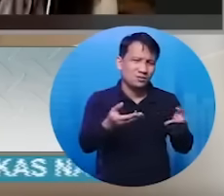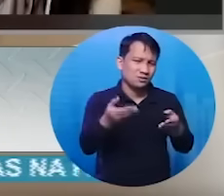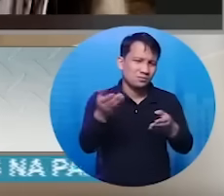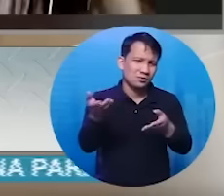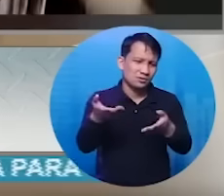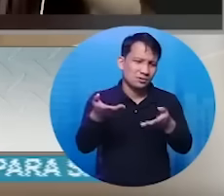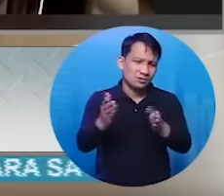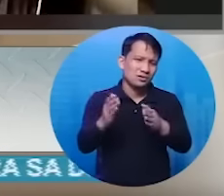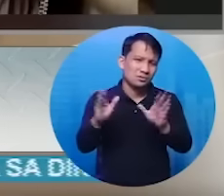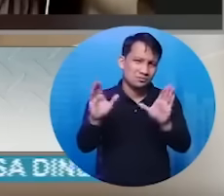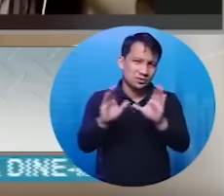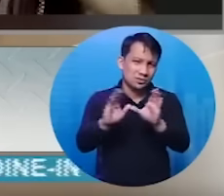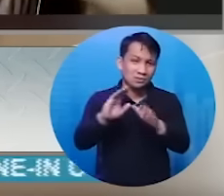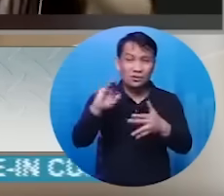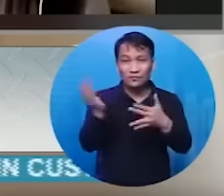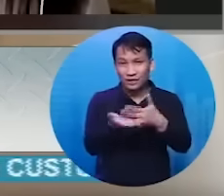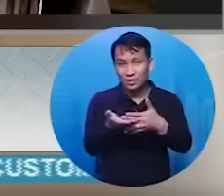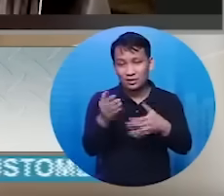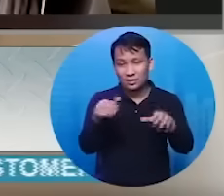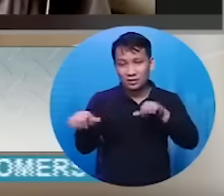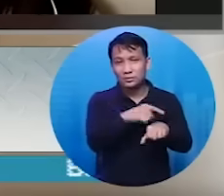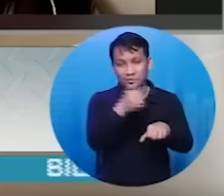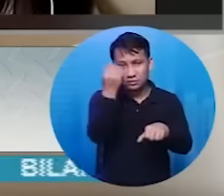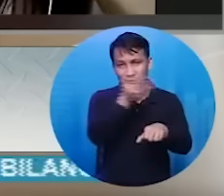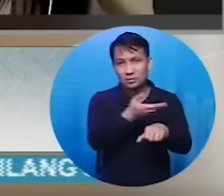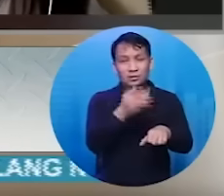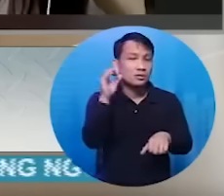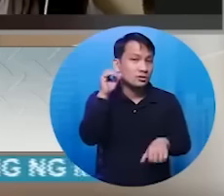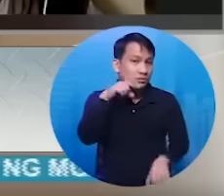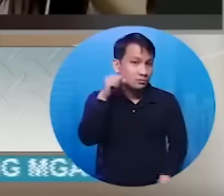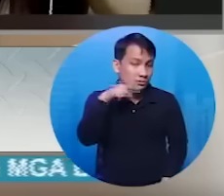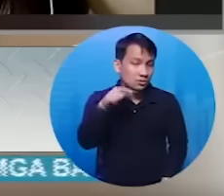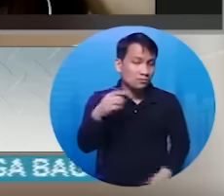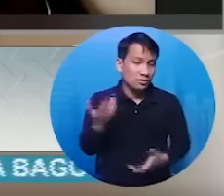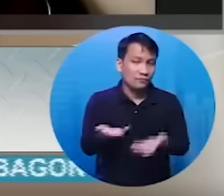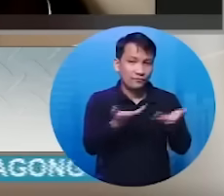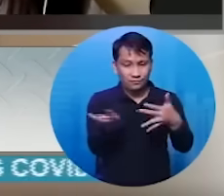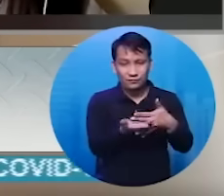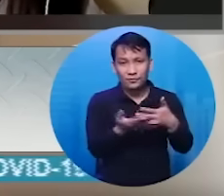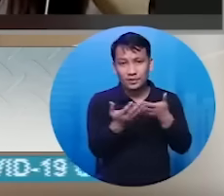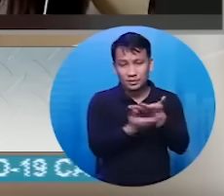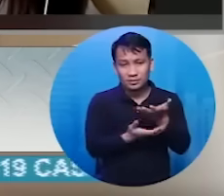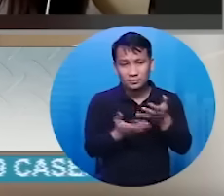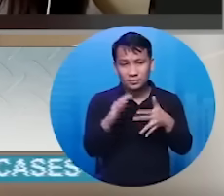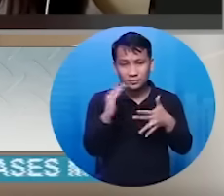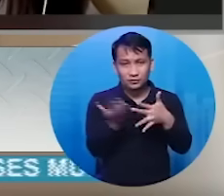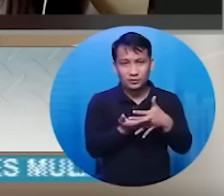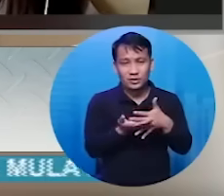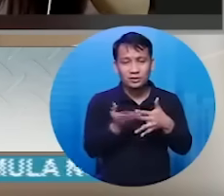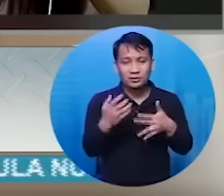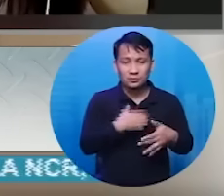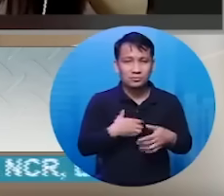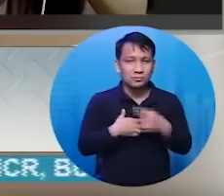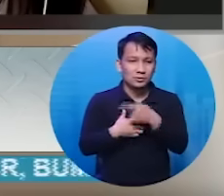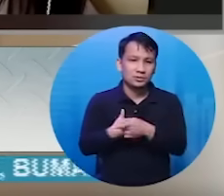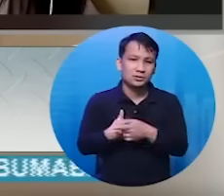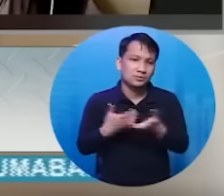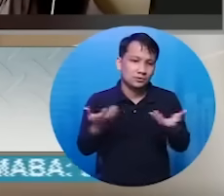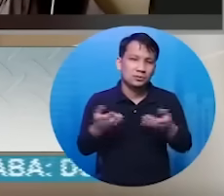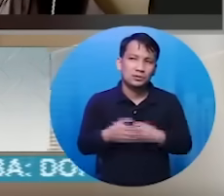ng certificate file action, ito pong kapatid, para magsampa na ng kaso. Sige po, walang problema po.